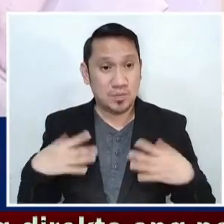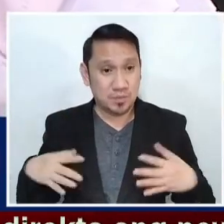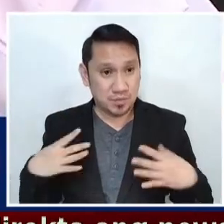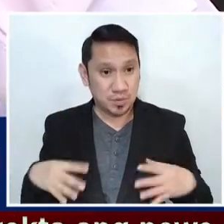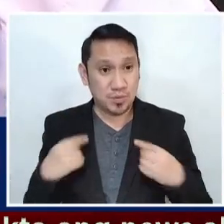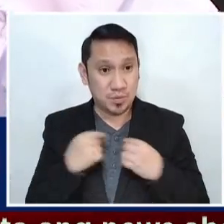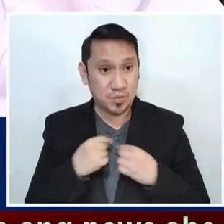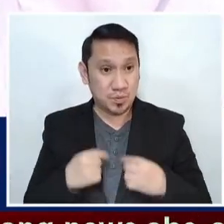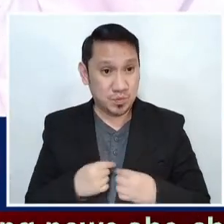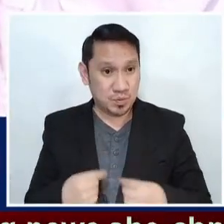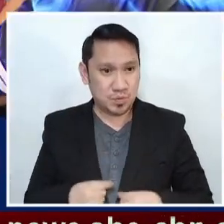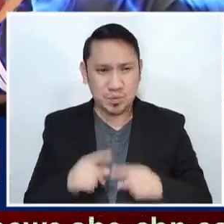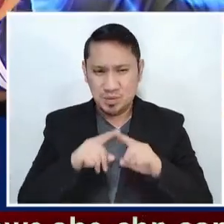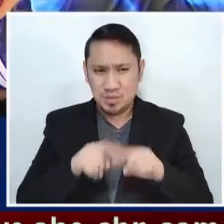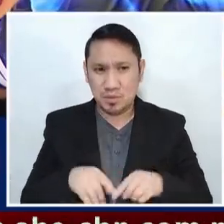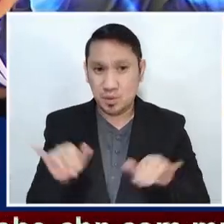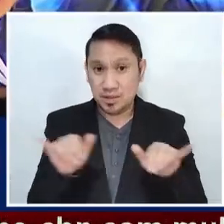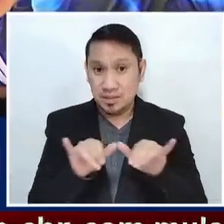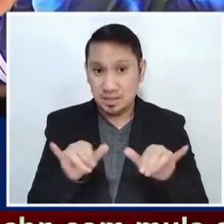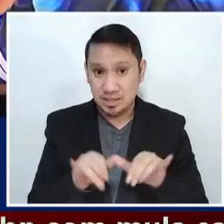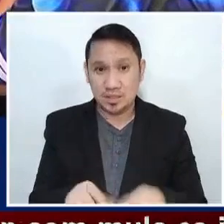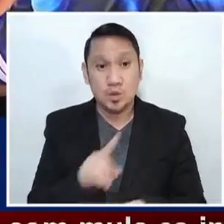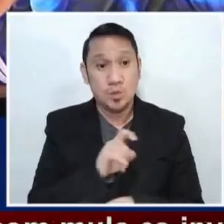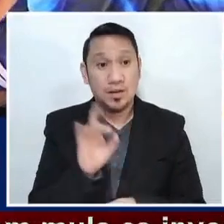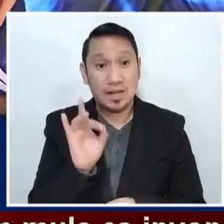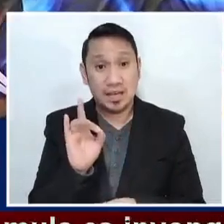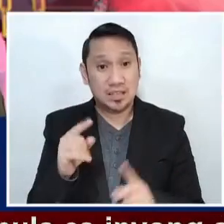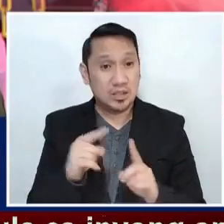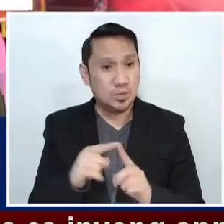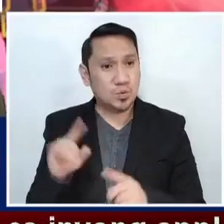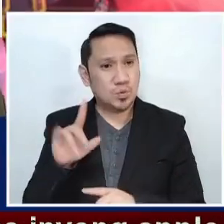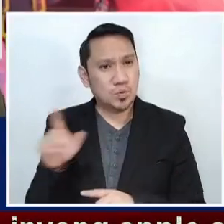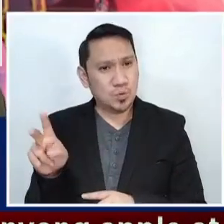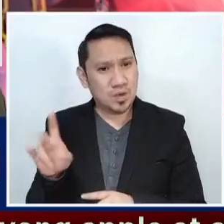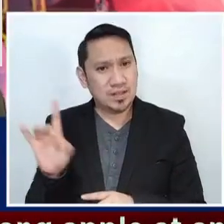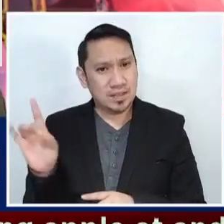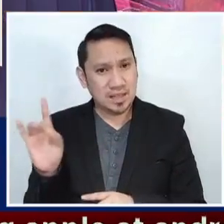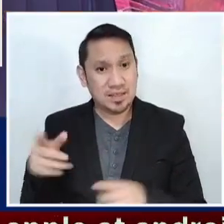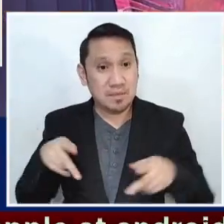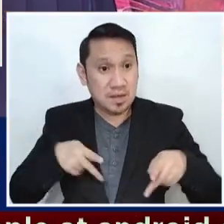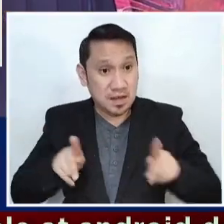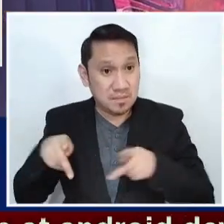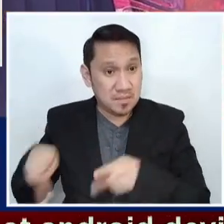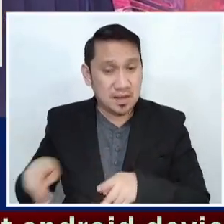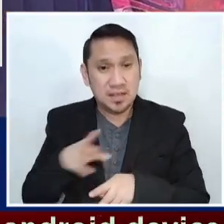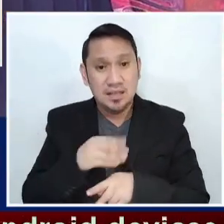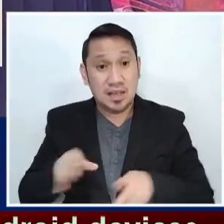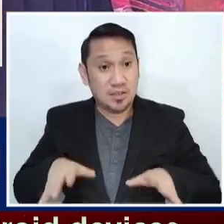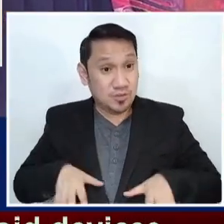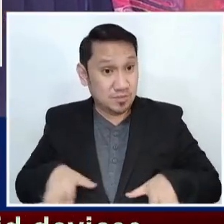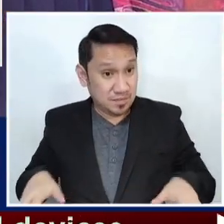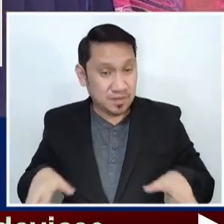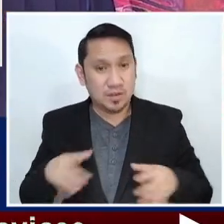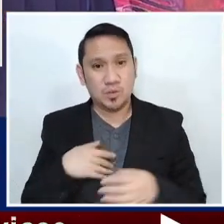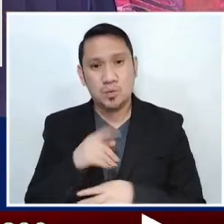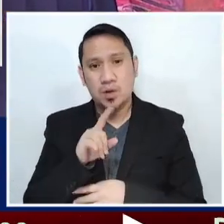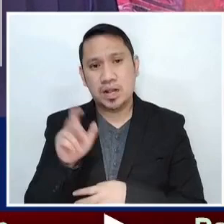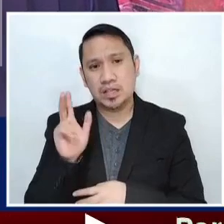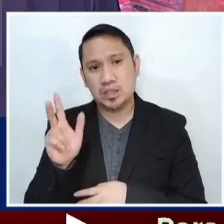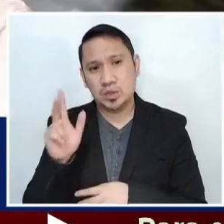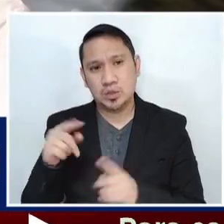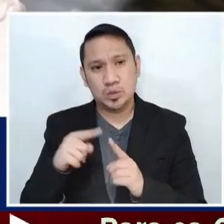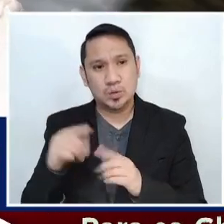blouse, depende sa laki. Habang 180 pesos naman pataas ang pantalon, at ang palda nasa 130 pesos